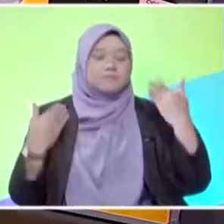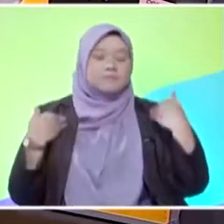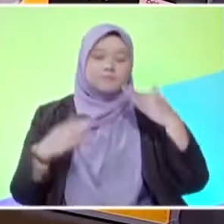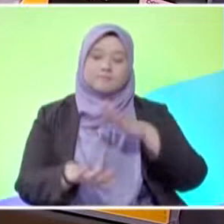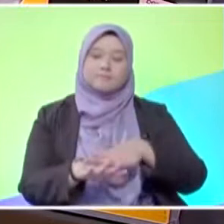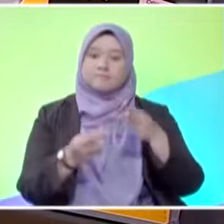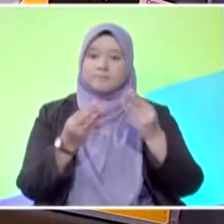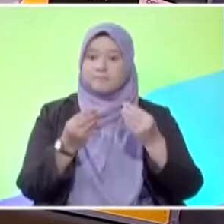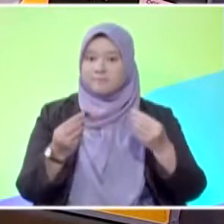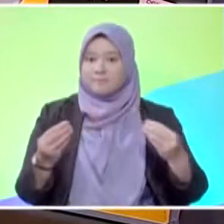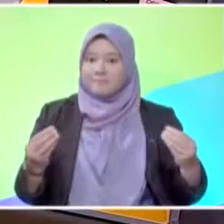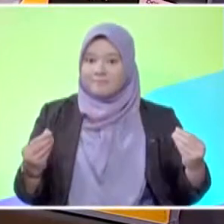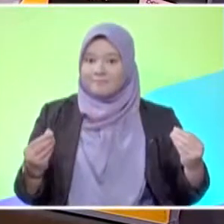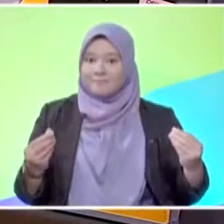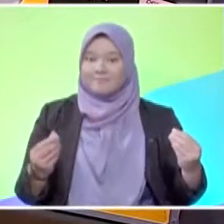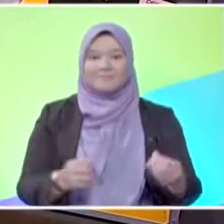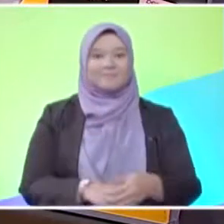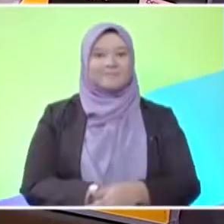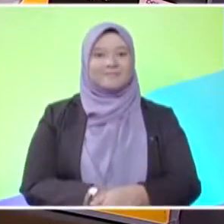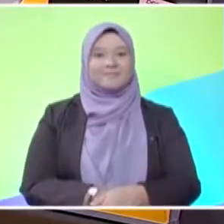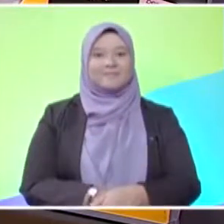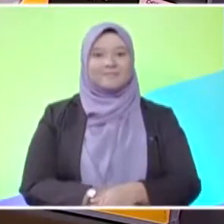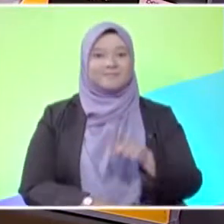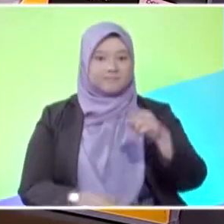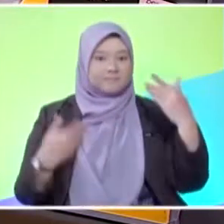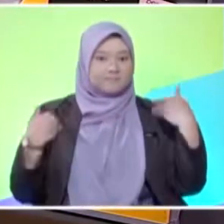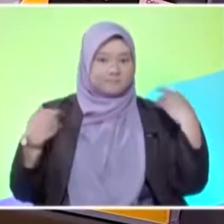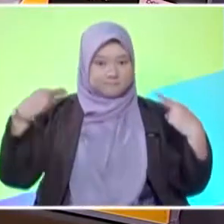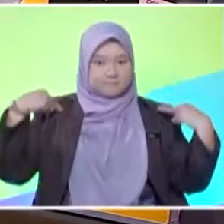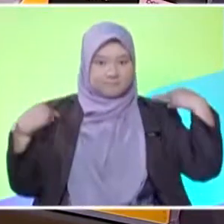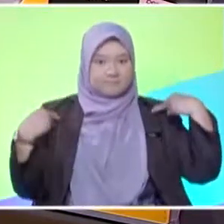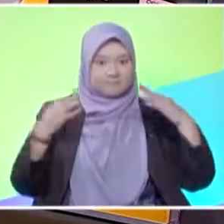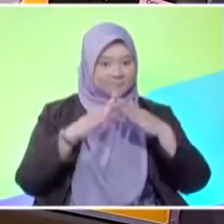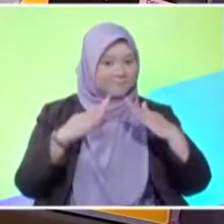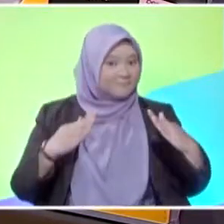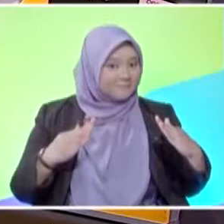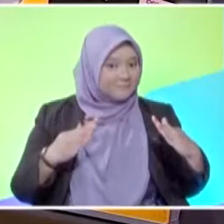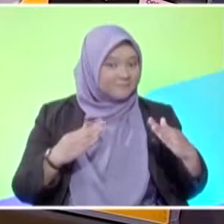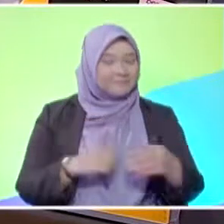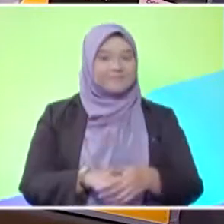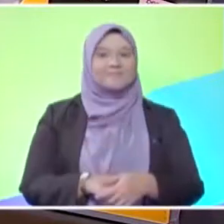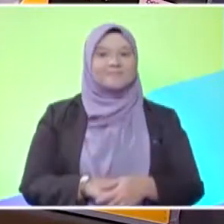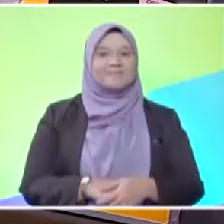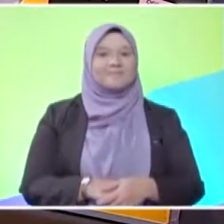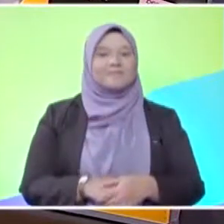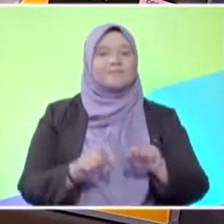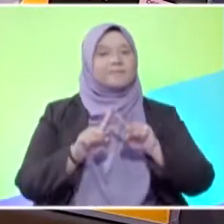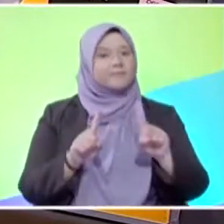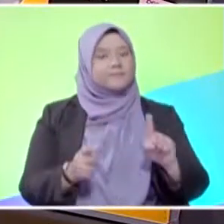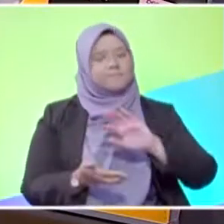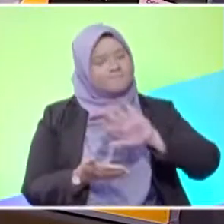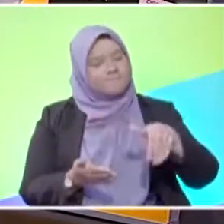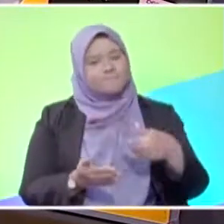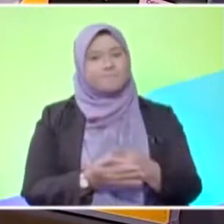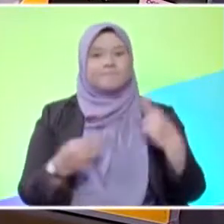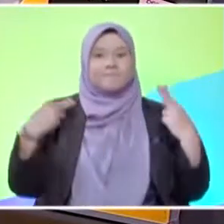hewan jinak dan ada juga hewan ia apapun jenis hewan-hewan adalah benda